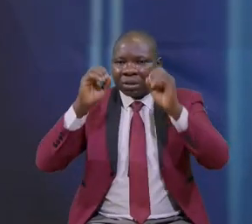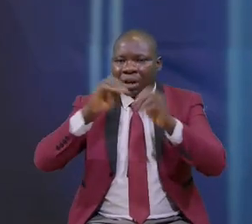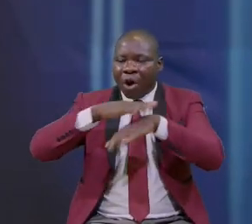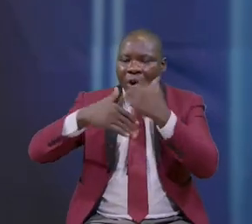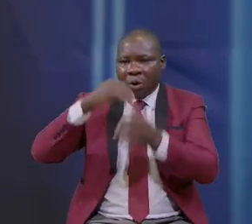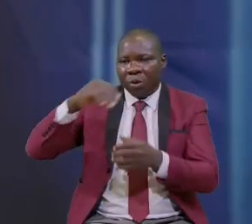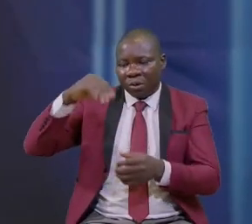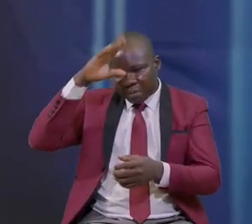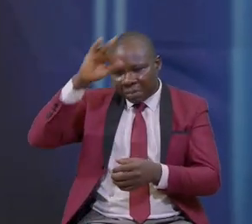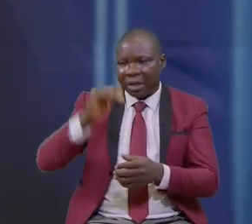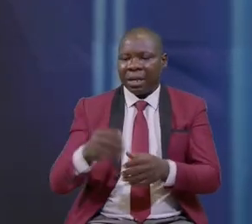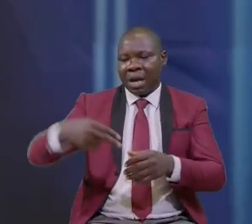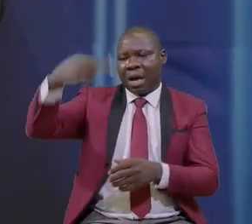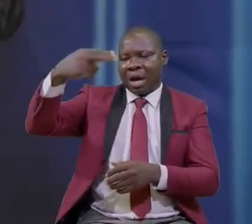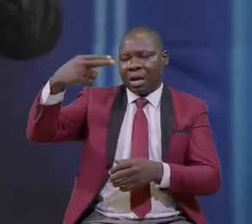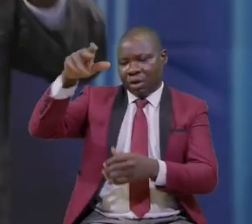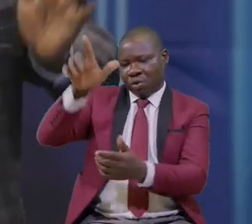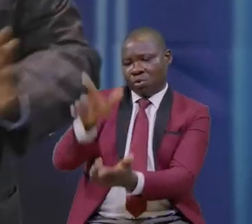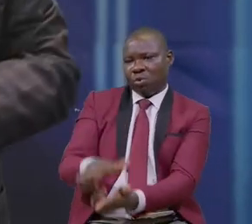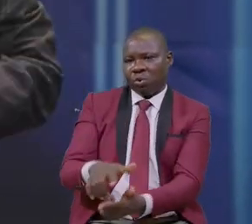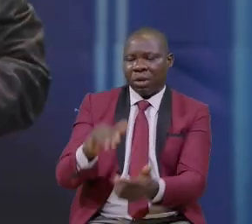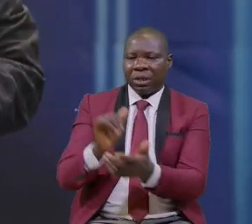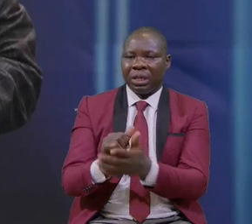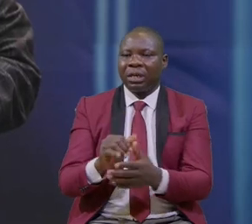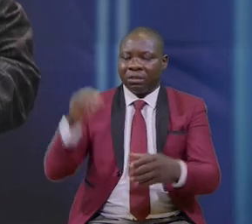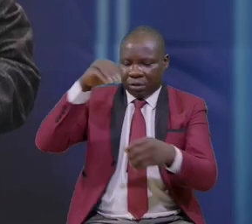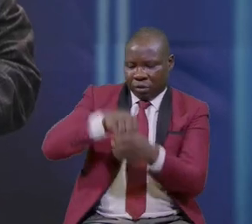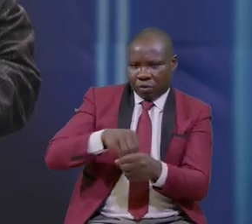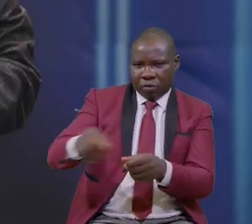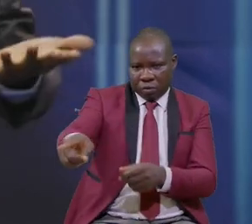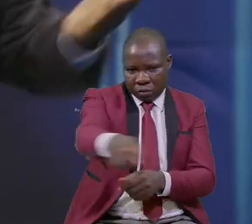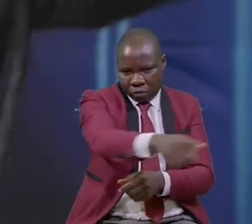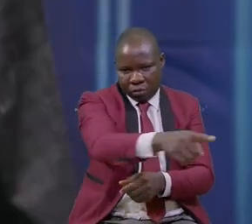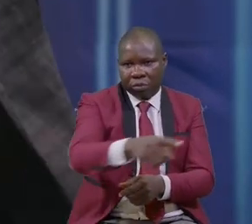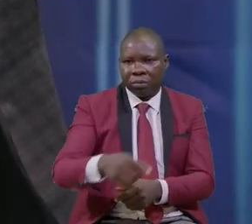tous les hommes bas, y compris toi.